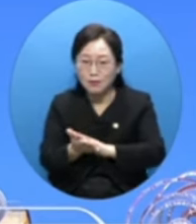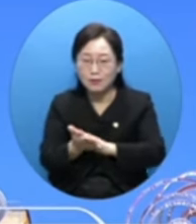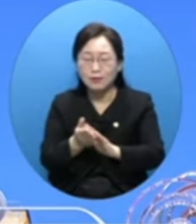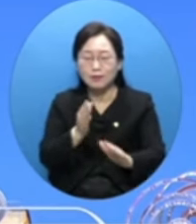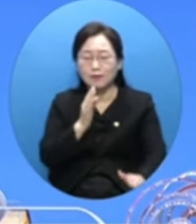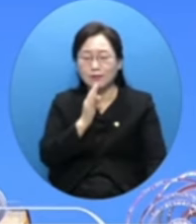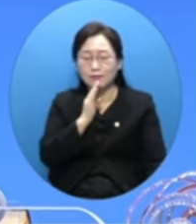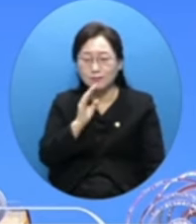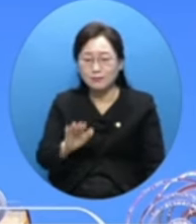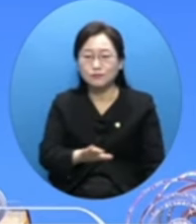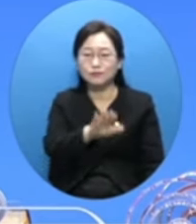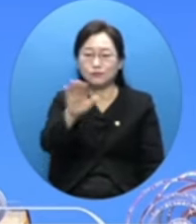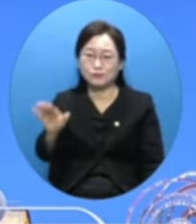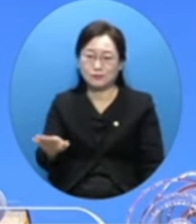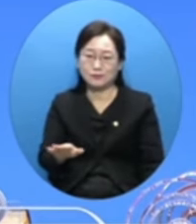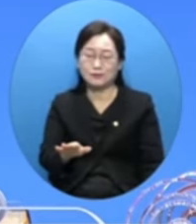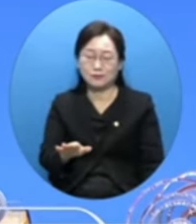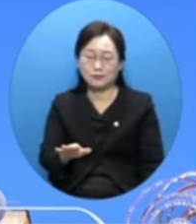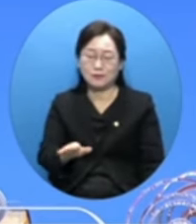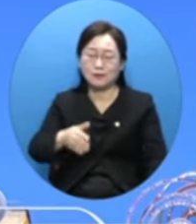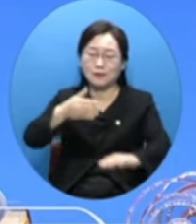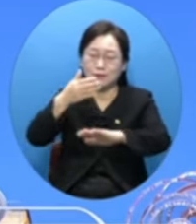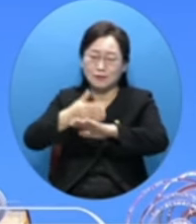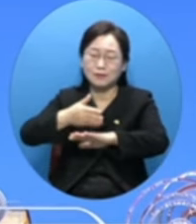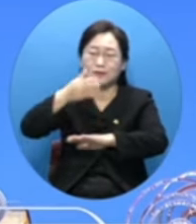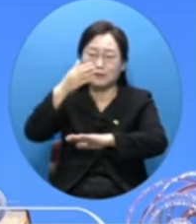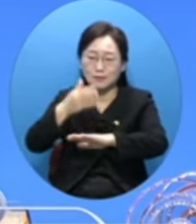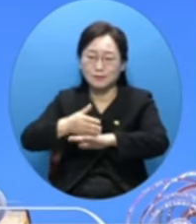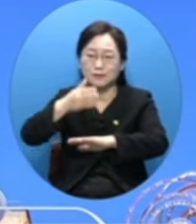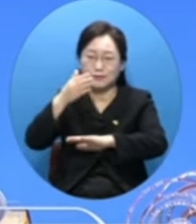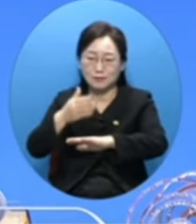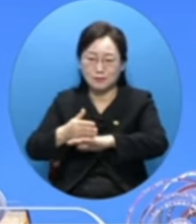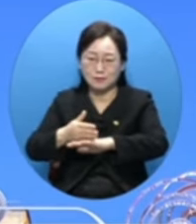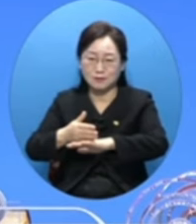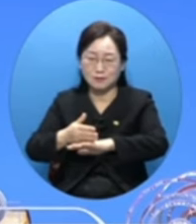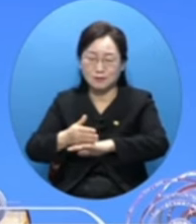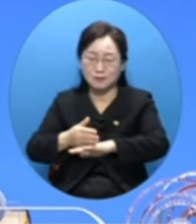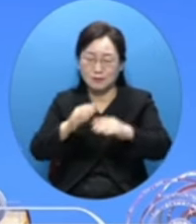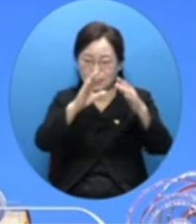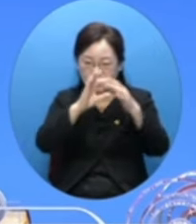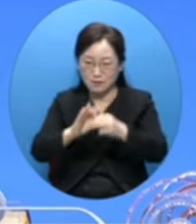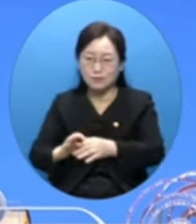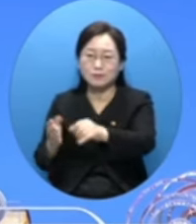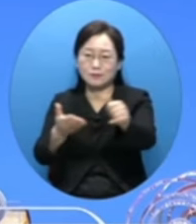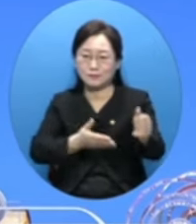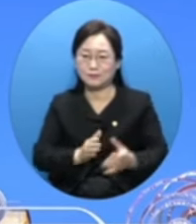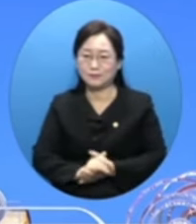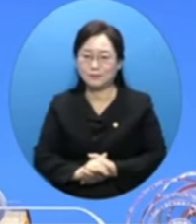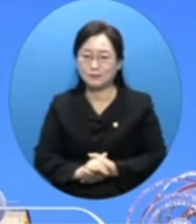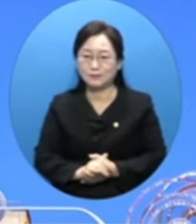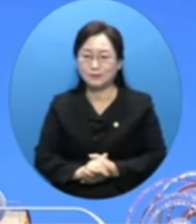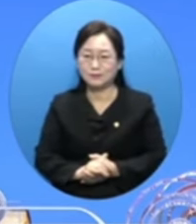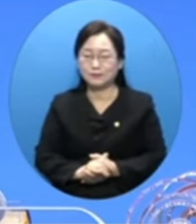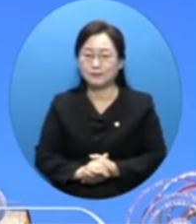우리들은 주님 앞에 감사 또 감사의 삶을 살아야 합니다.